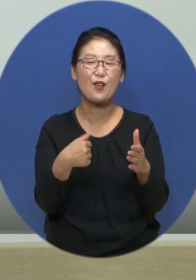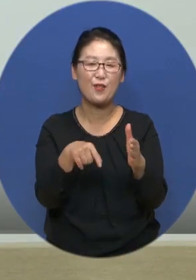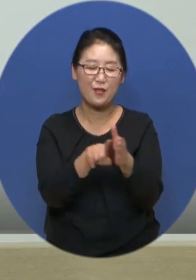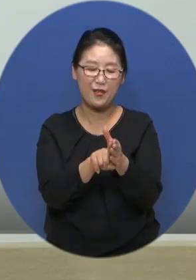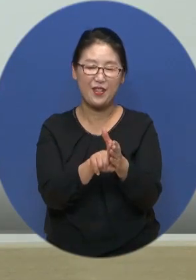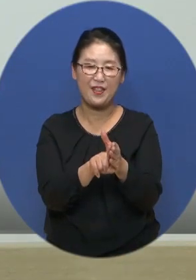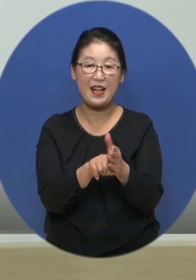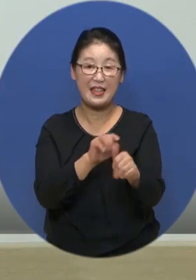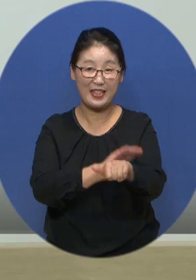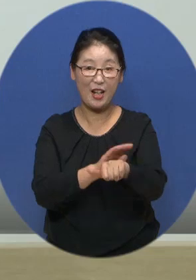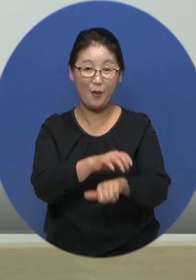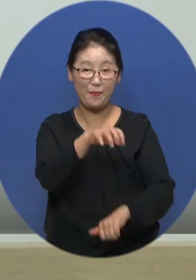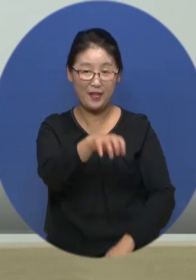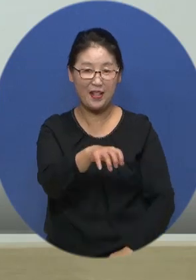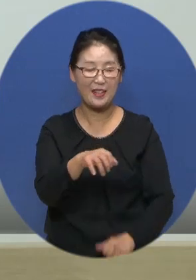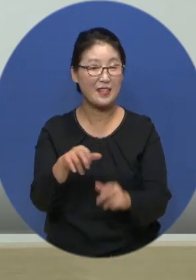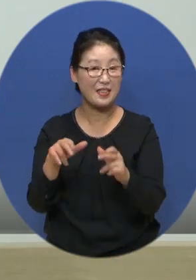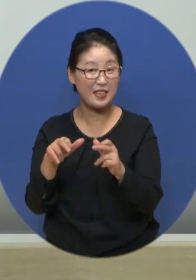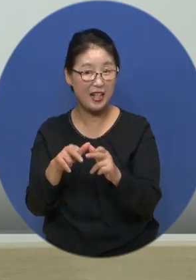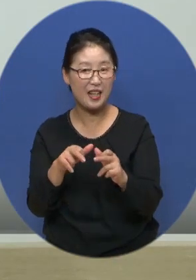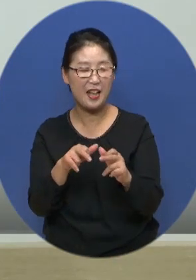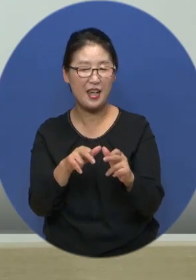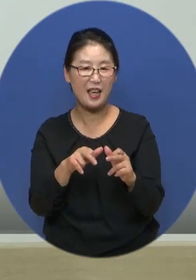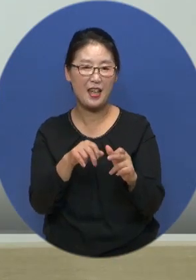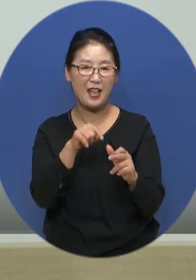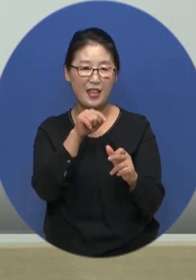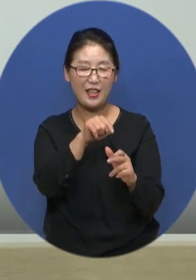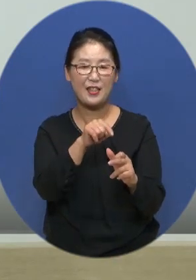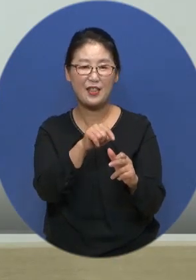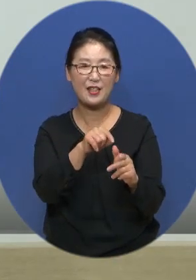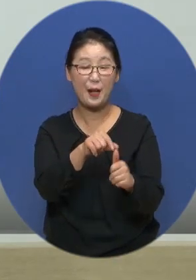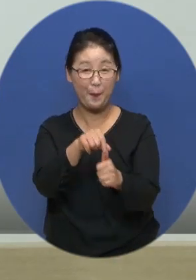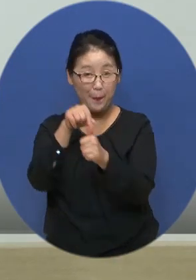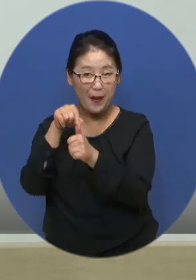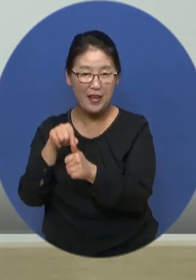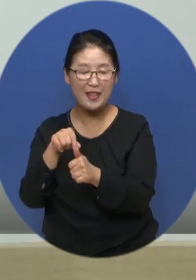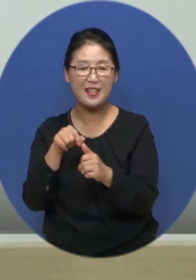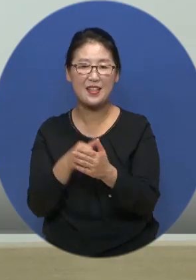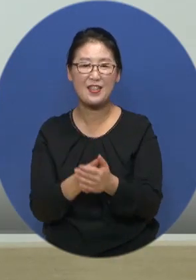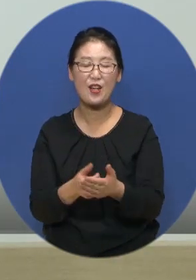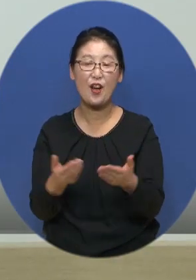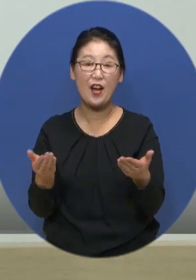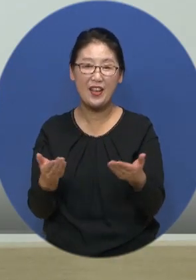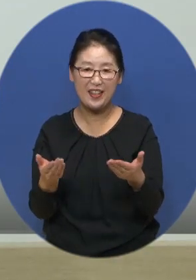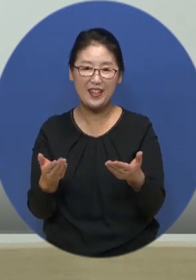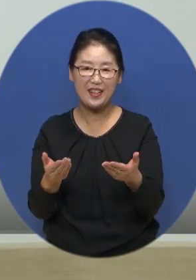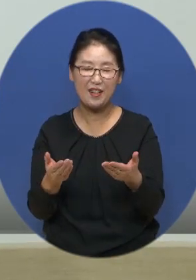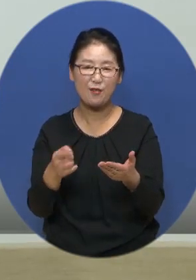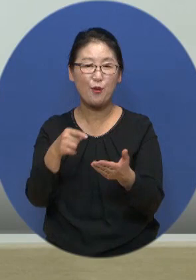것은 장애인들을 위주로 해서 생산하고 나아가는 작업장 회사라고 생각하면 되시면 될 것 같아요.